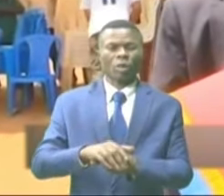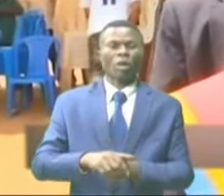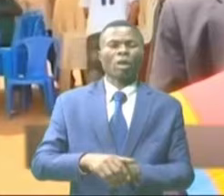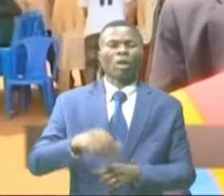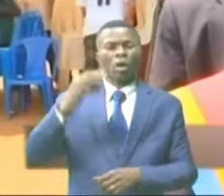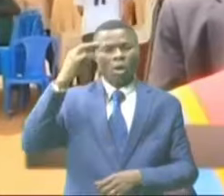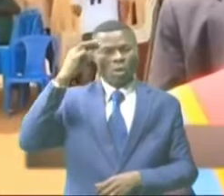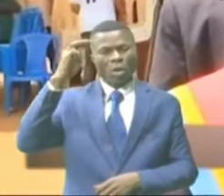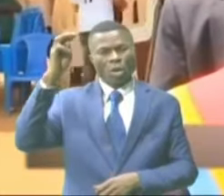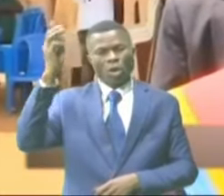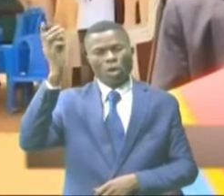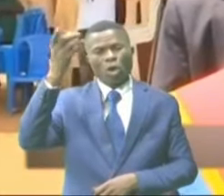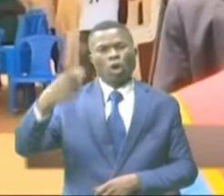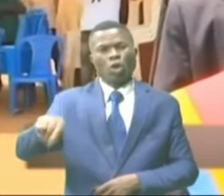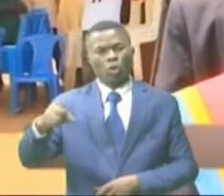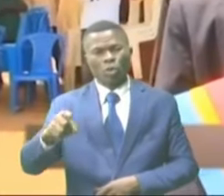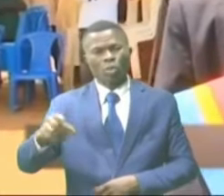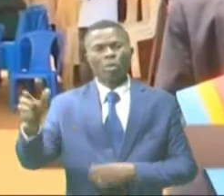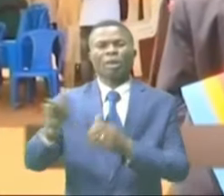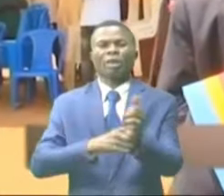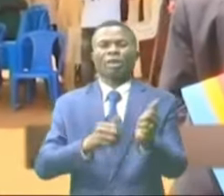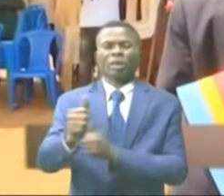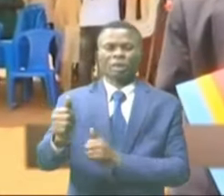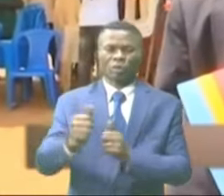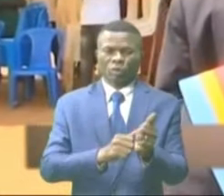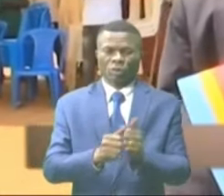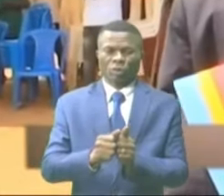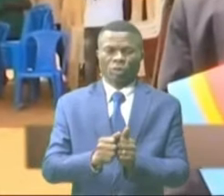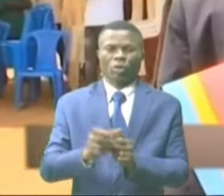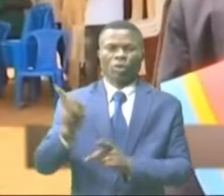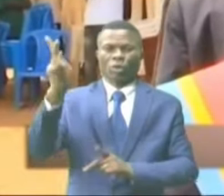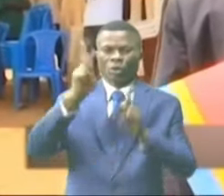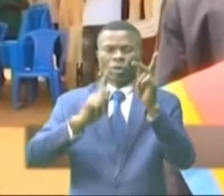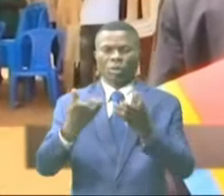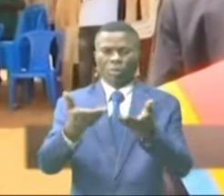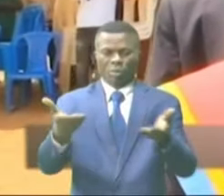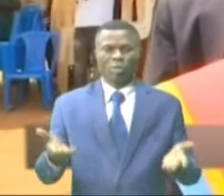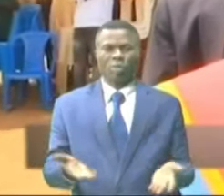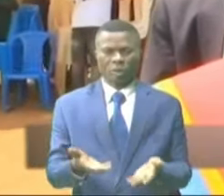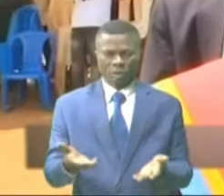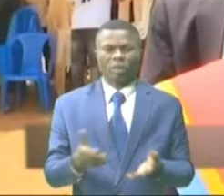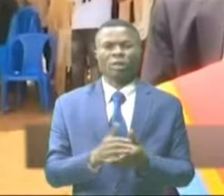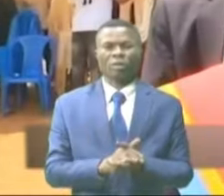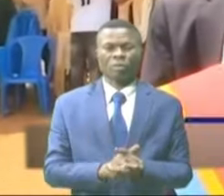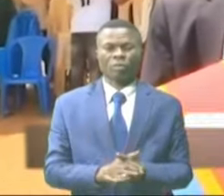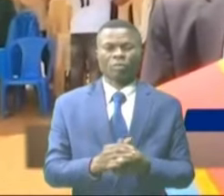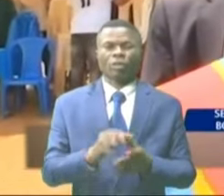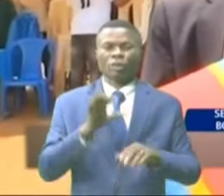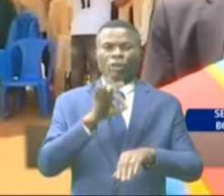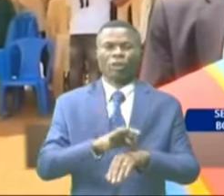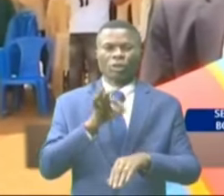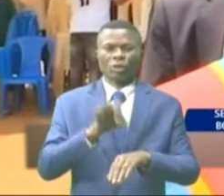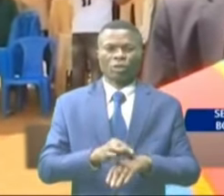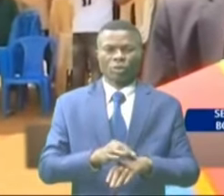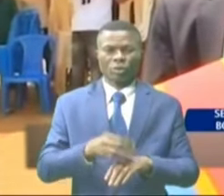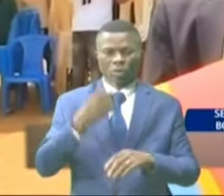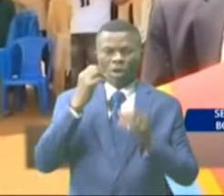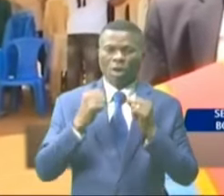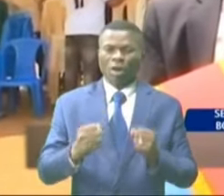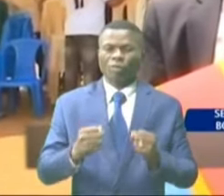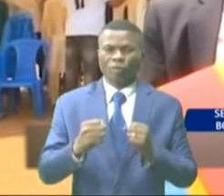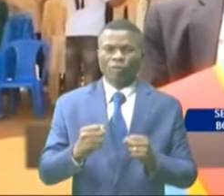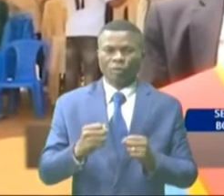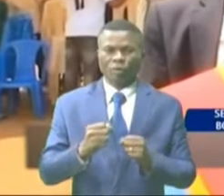par-là, déranger la quiétude de notre juridiction. Mais grâce à la force,